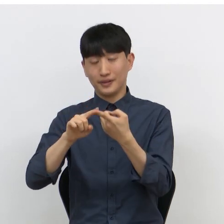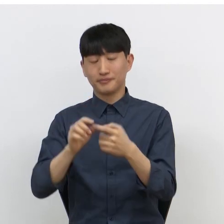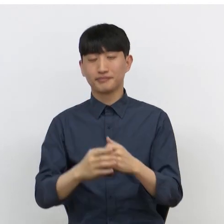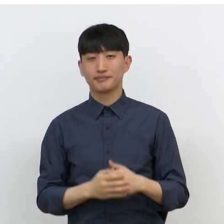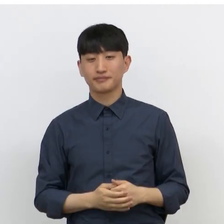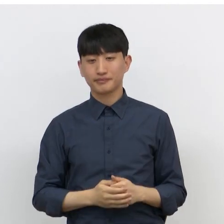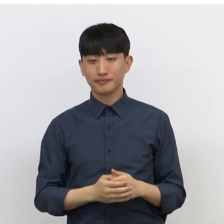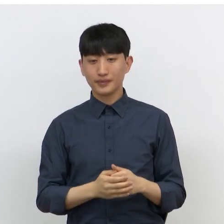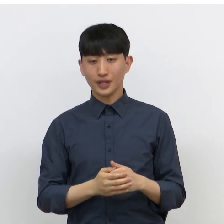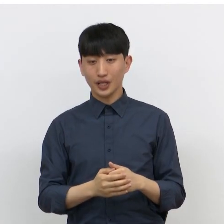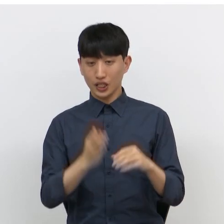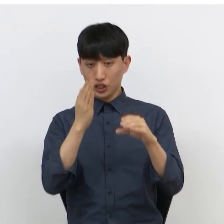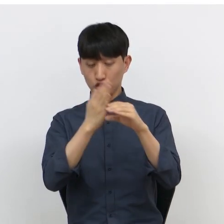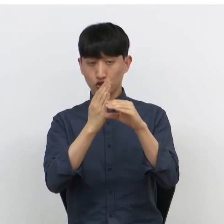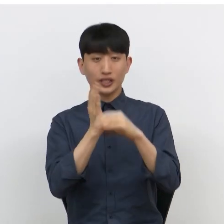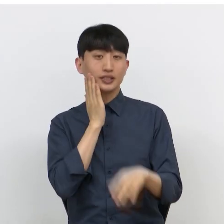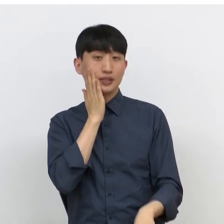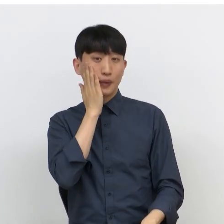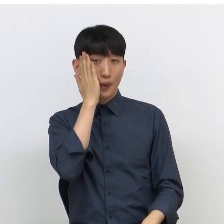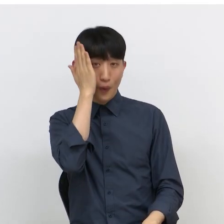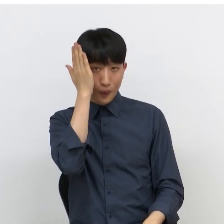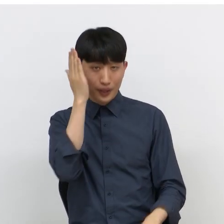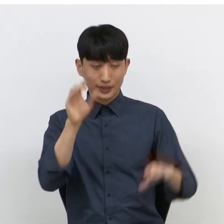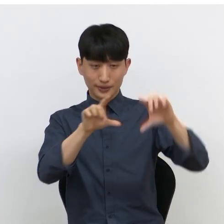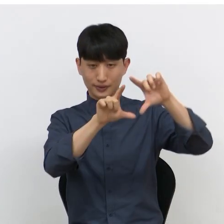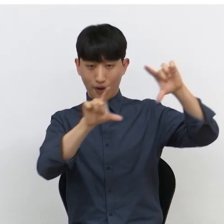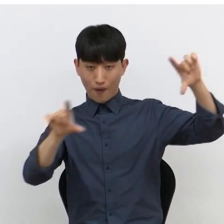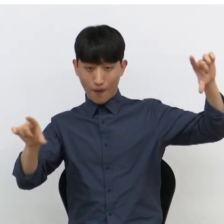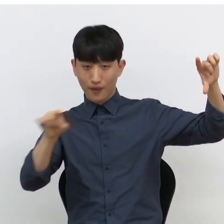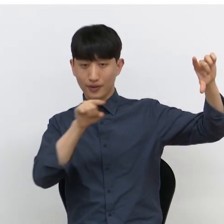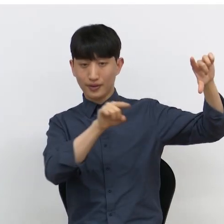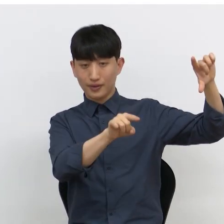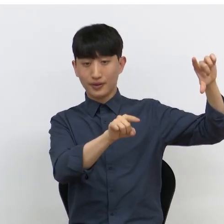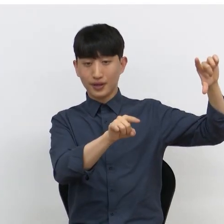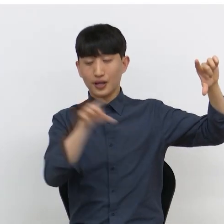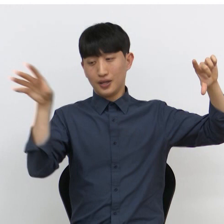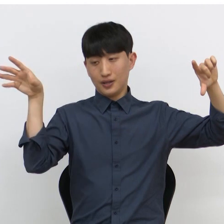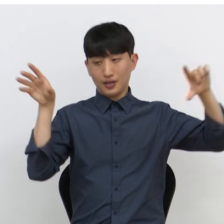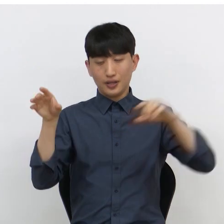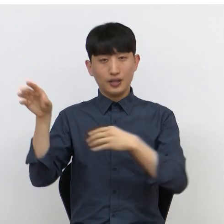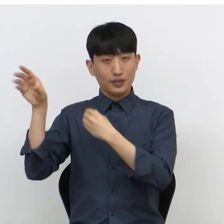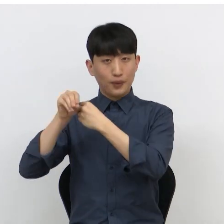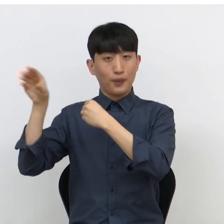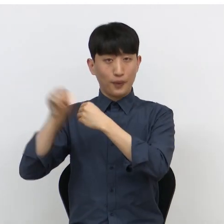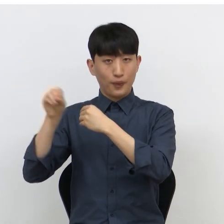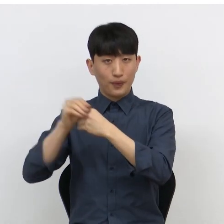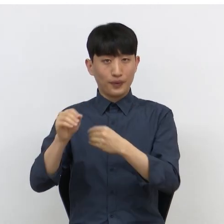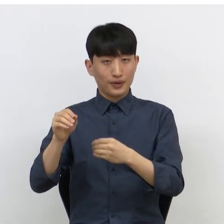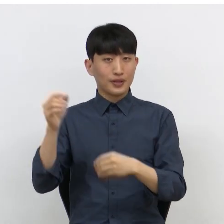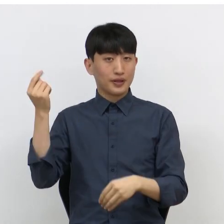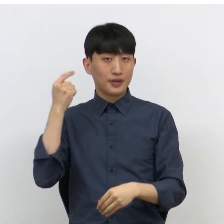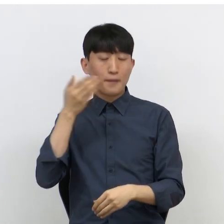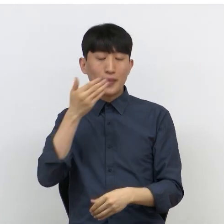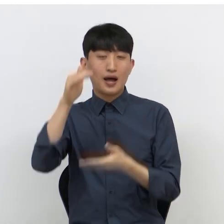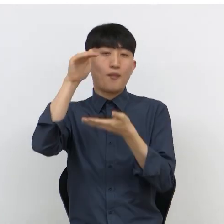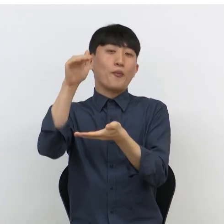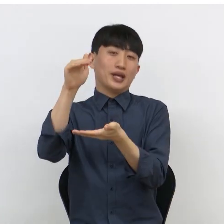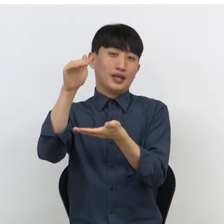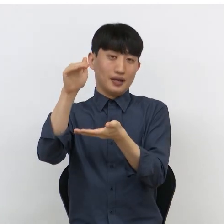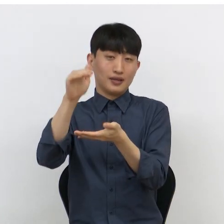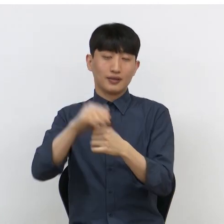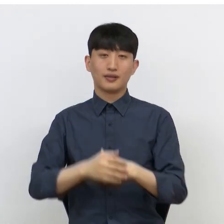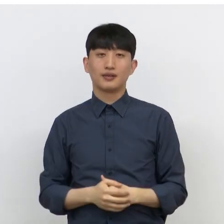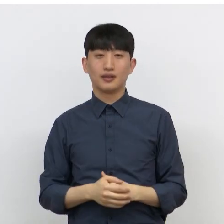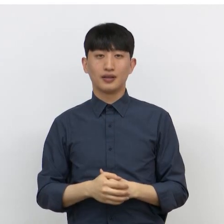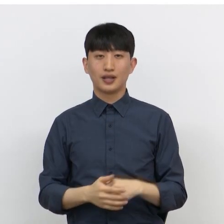중간에 있는 요 녹색 선이 바로 이제 그 마이크로폰에서 소리를 받아들이는 범위를 나타내는 거예요. 그런데